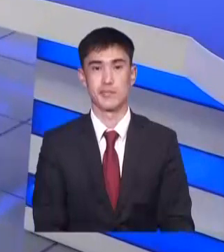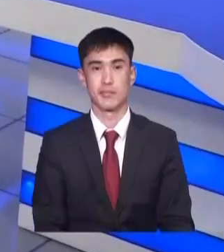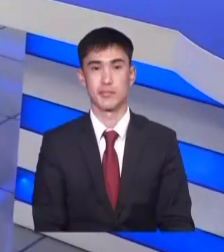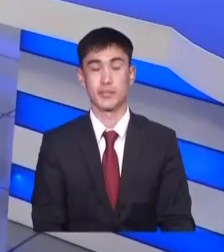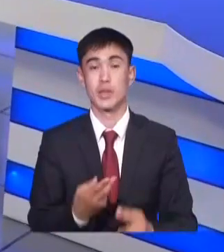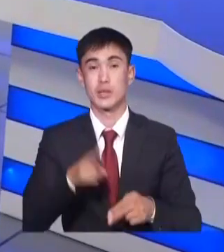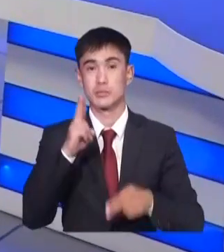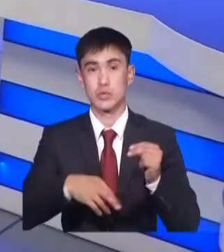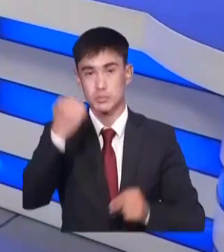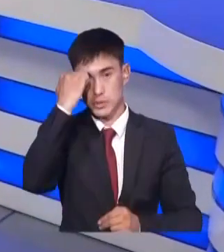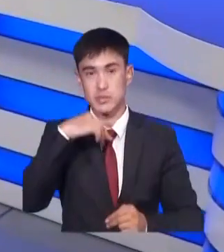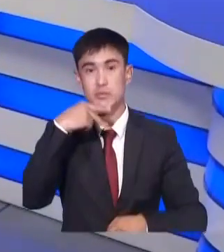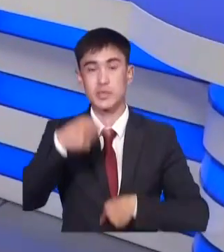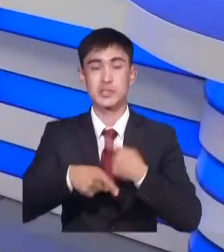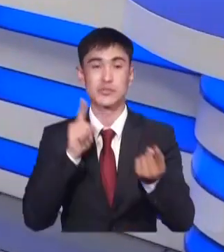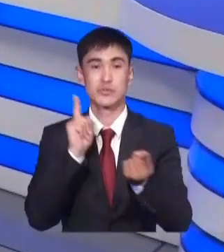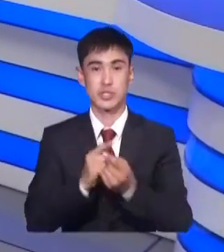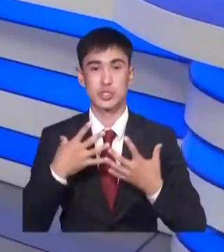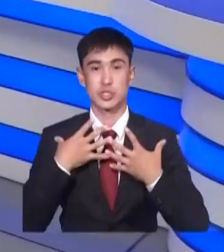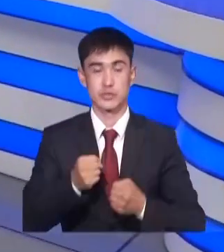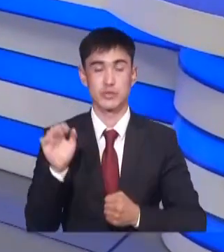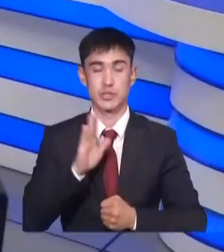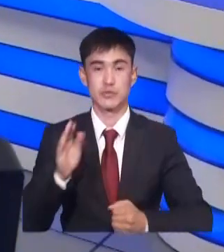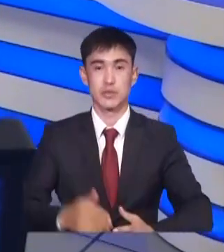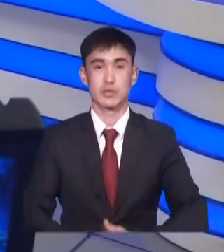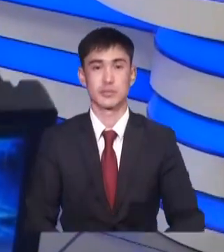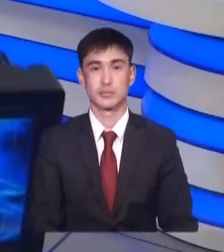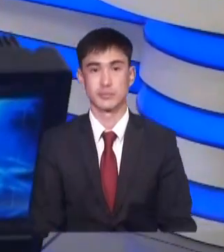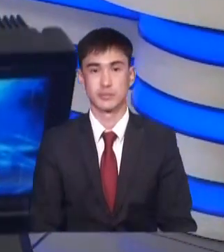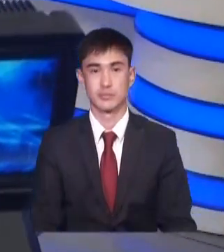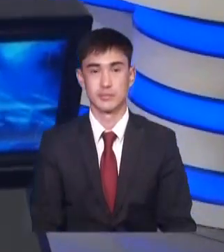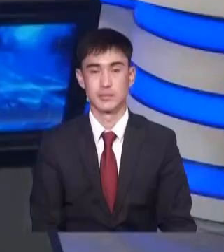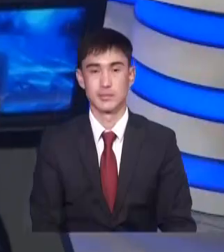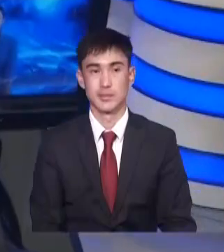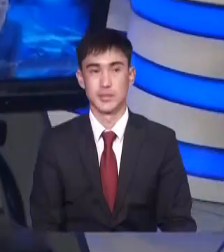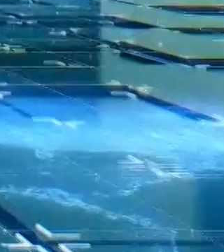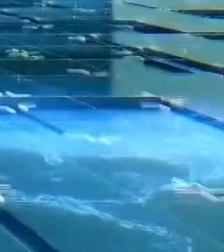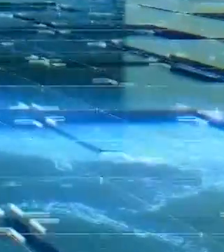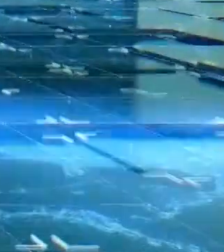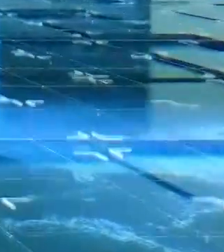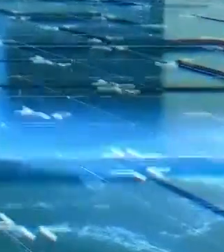На этом у меня все. Оставайтесь на телеканале «Жетісу» и будьте в курсе событий. До свидания.